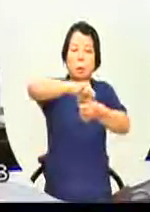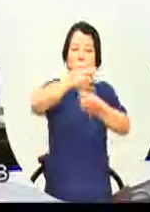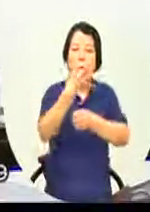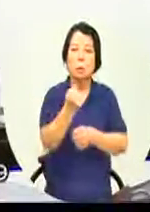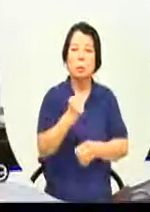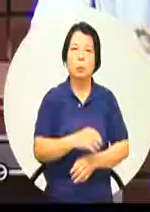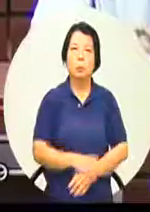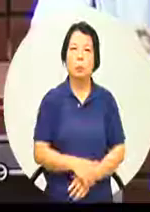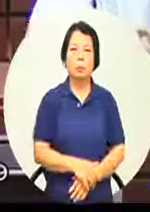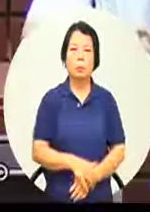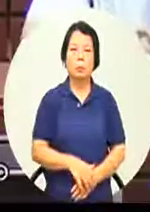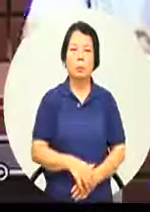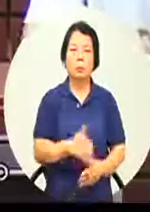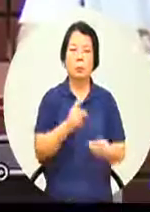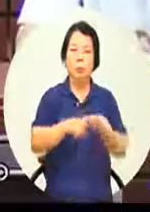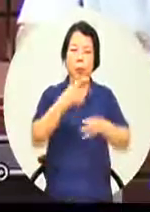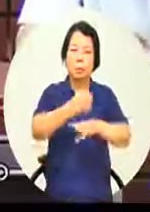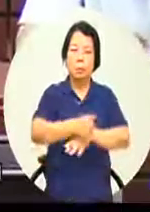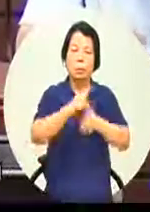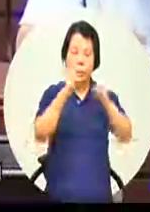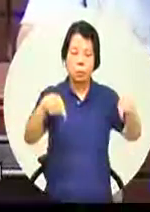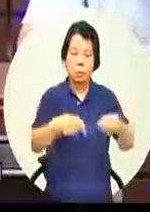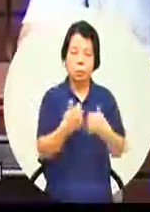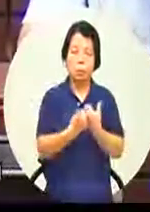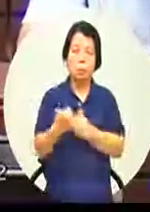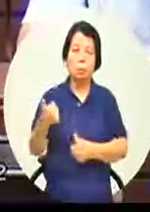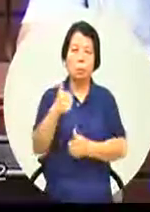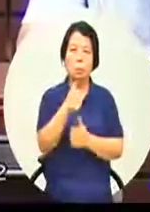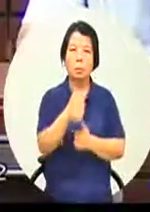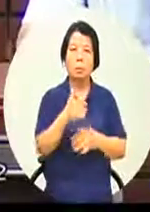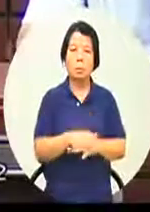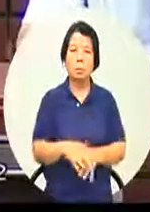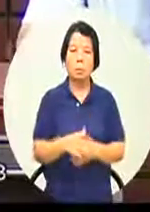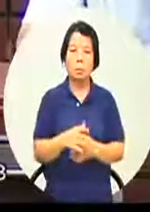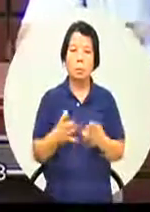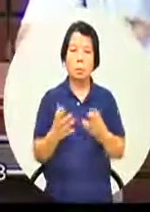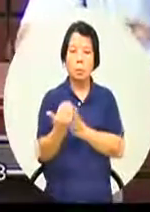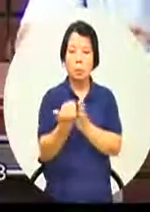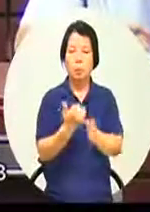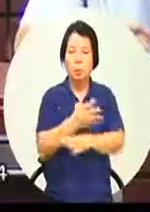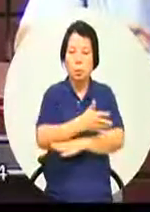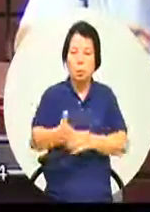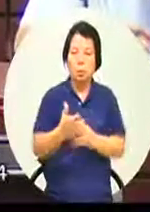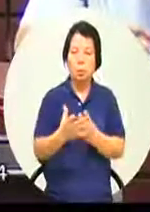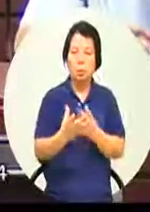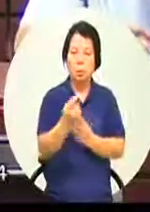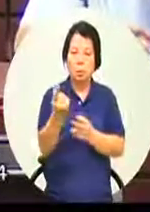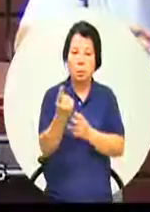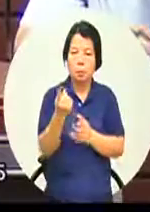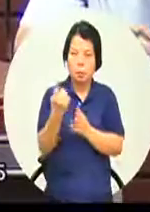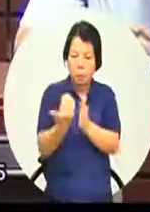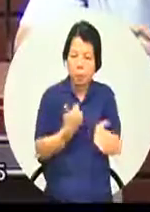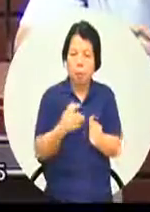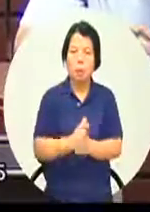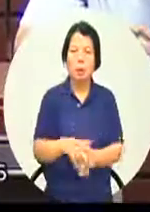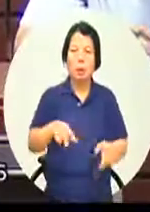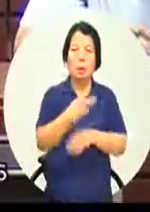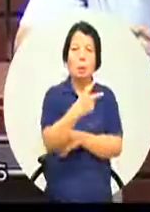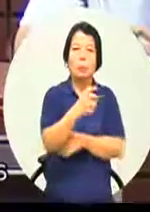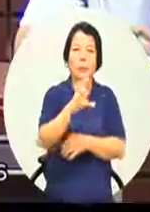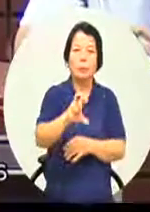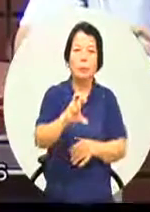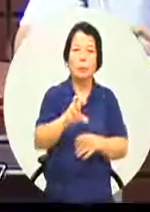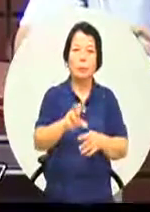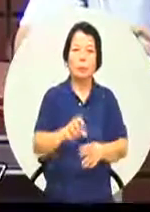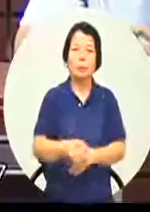谢谢主席，谢谢张议员。那个县市合并之前我们有285公顷、那到目前